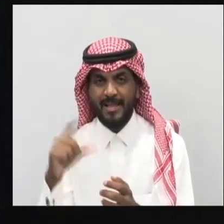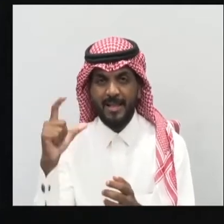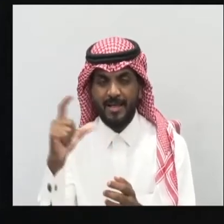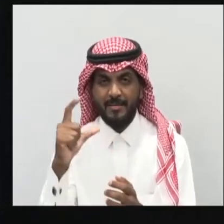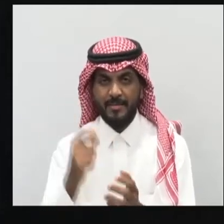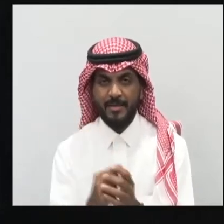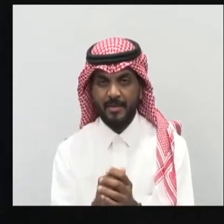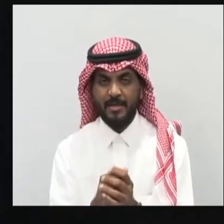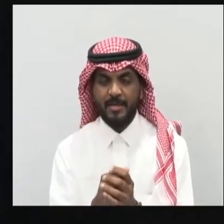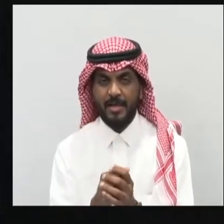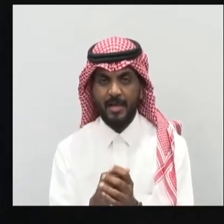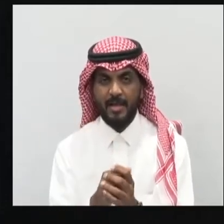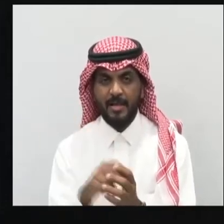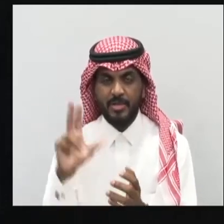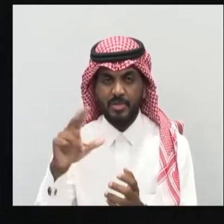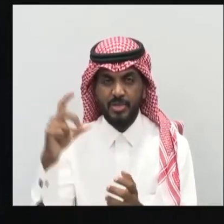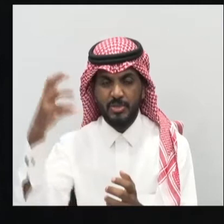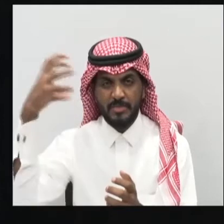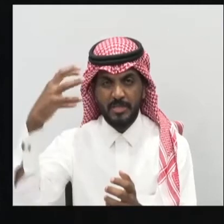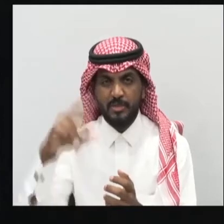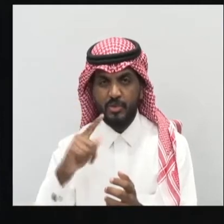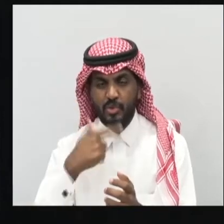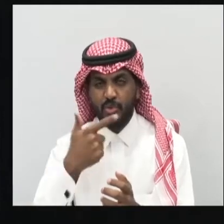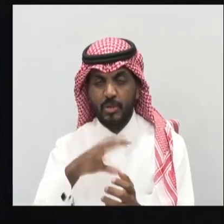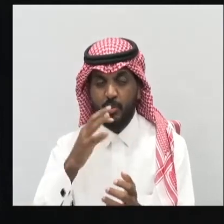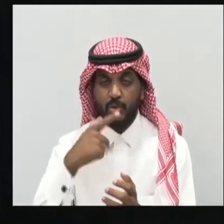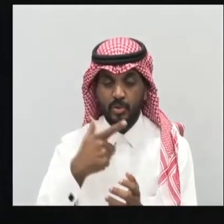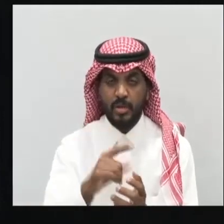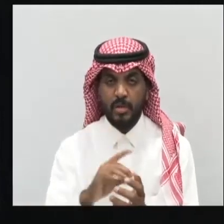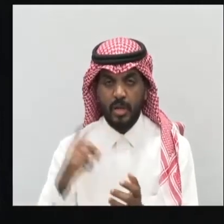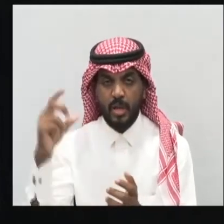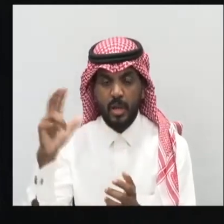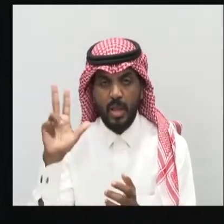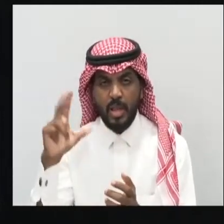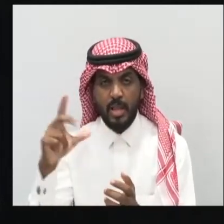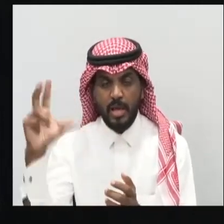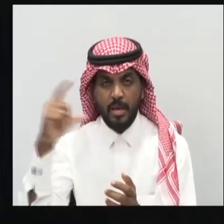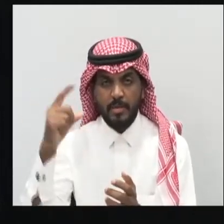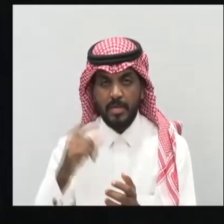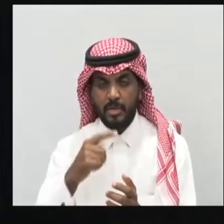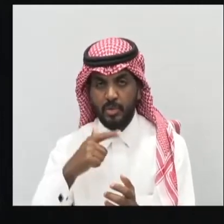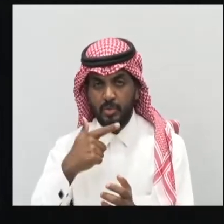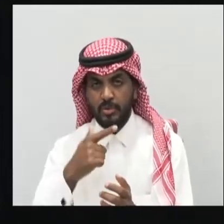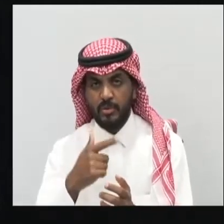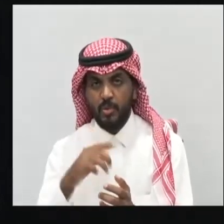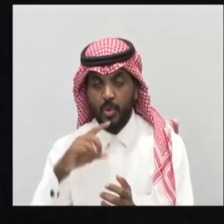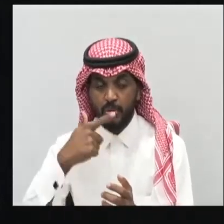تنطق، أحسنتم، وألن قمرية تكتب وتنطق، أحسنتم. أيضا الأصدقاء الثلاثة من هم؟